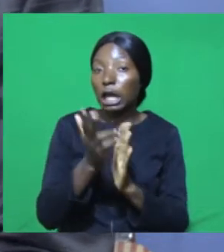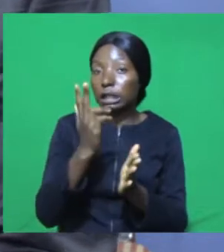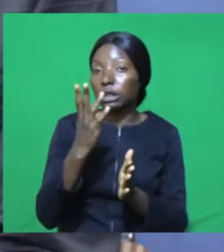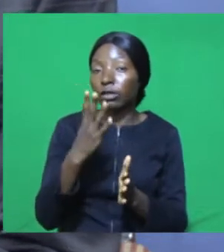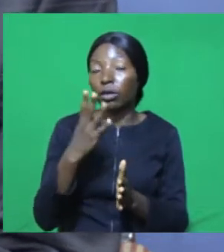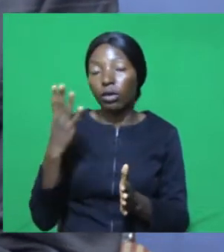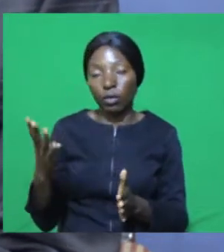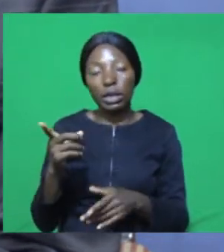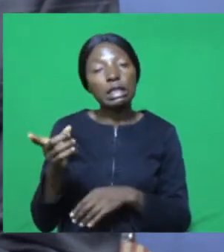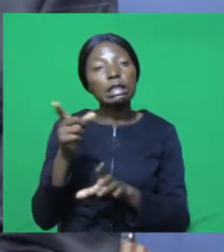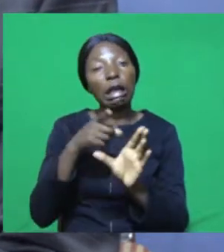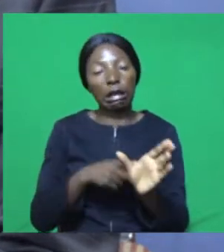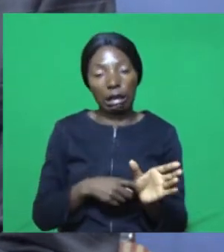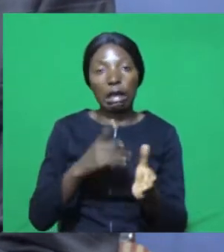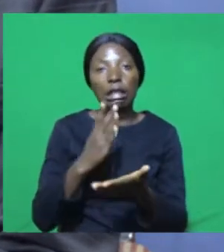1844 idate kunopera